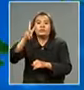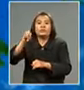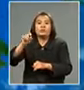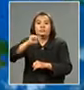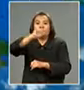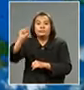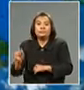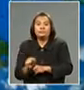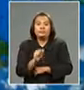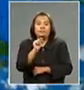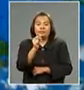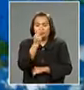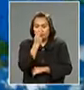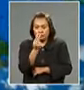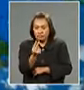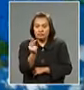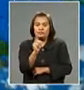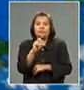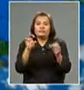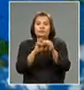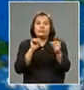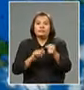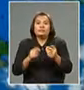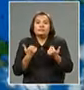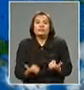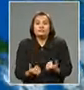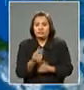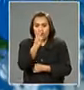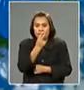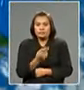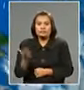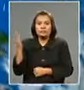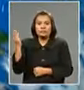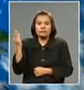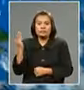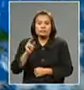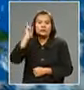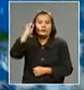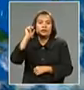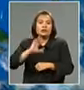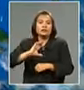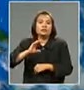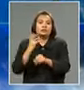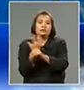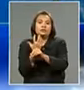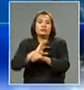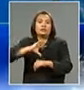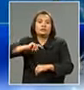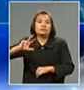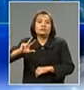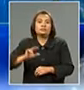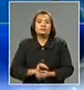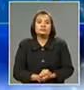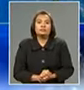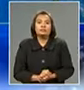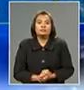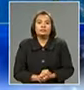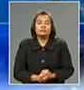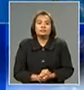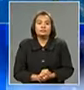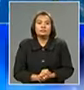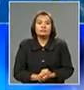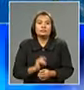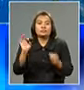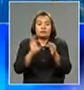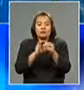ความเป็นไปของข้อมูลอากาศในปัจจุบันผ่านกราฟิกข้อมูลอากาศของกรมข่าว3นะครับก็พบว่าตอนนี้ครับเรายังคงอยู่ในช่วงของความกดอากาศสู